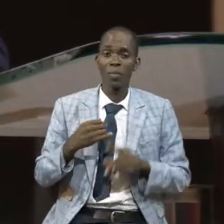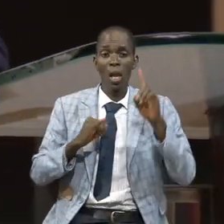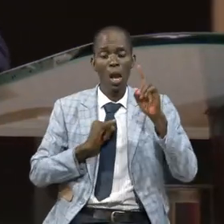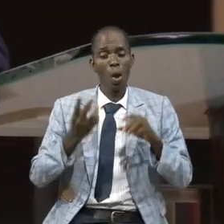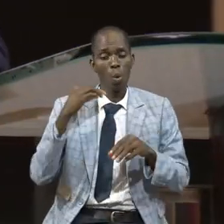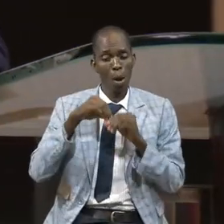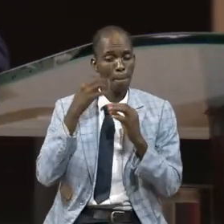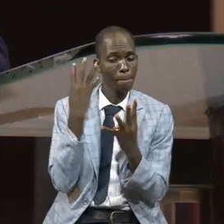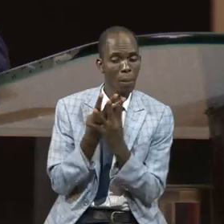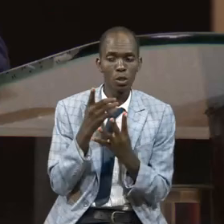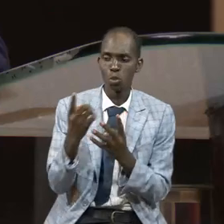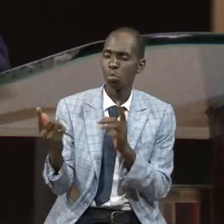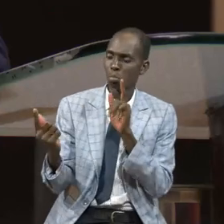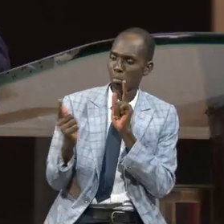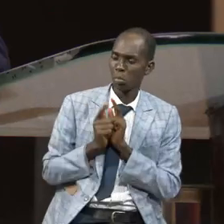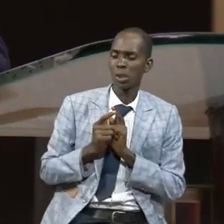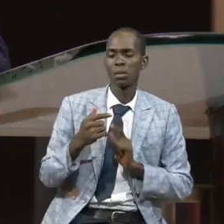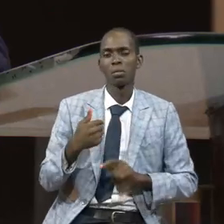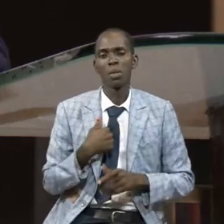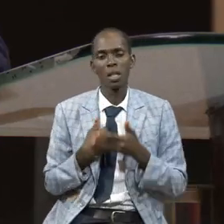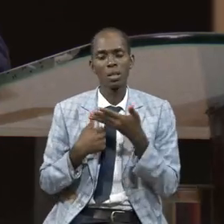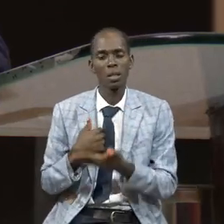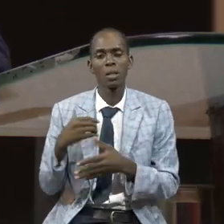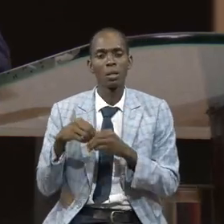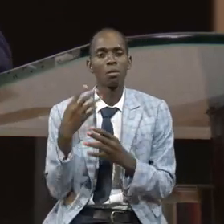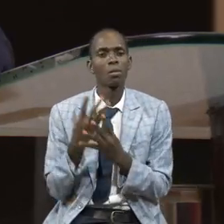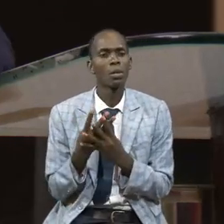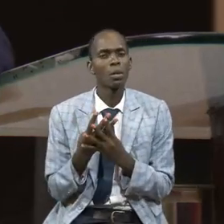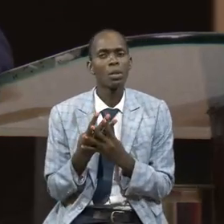visité, j'étais en prison et vous êtes venu vers moi. Seigneur,